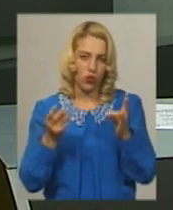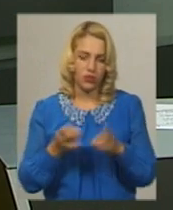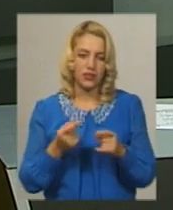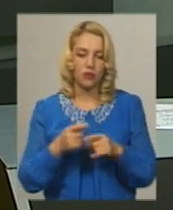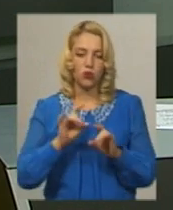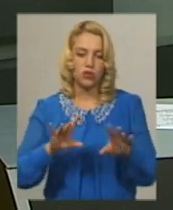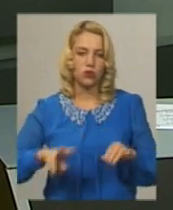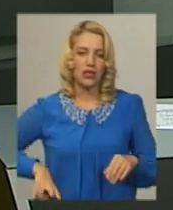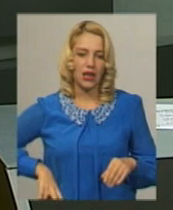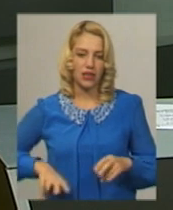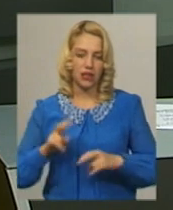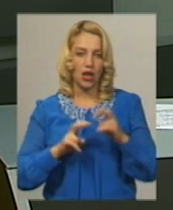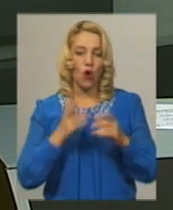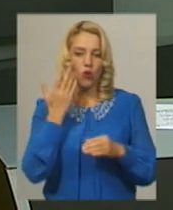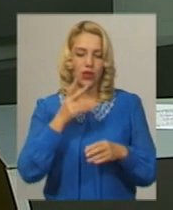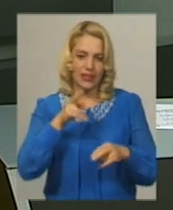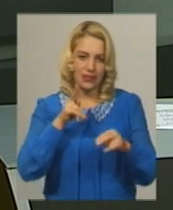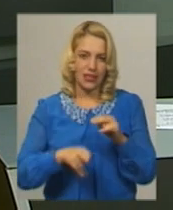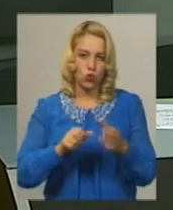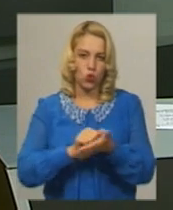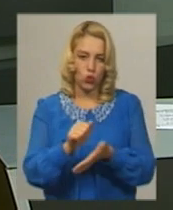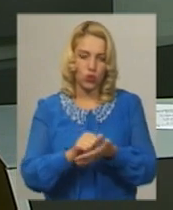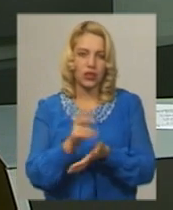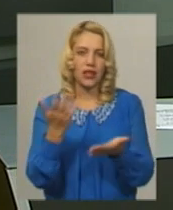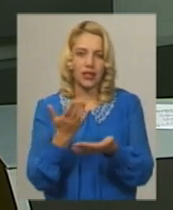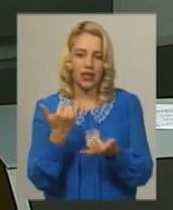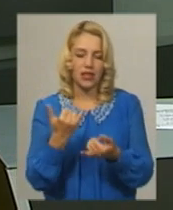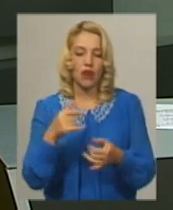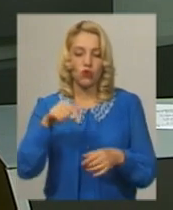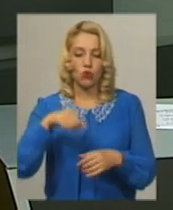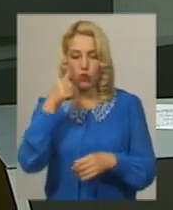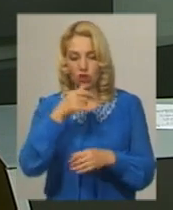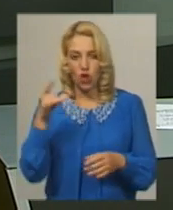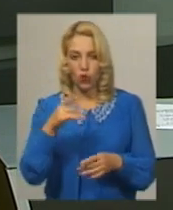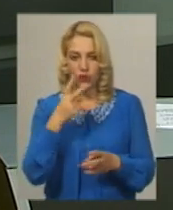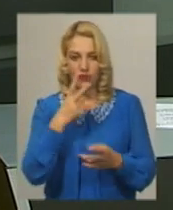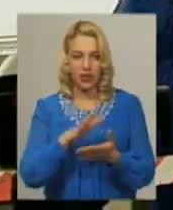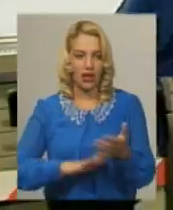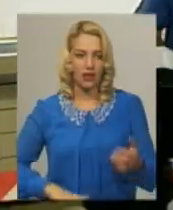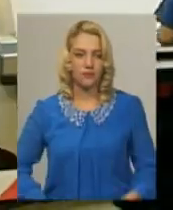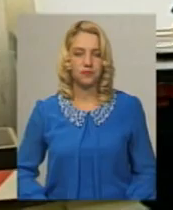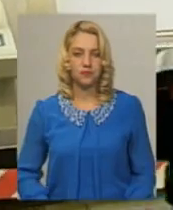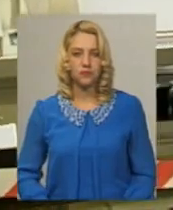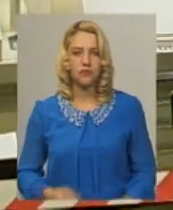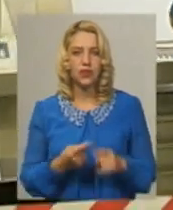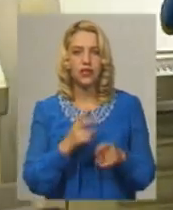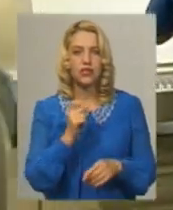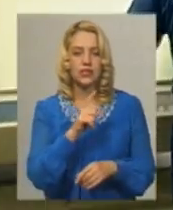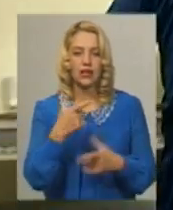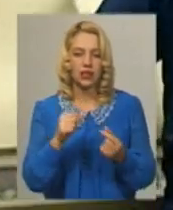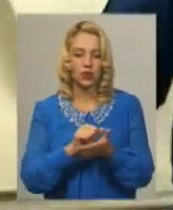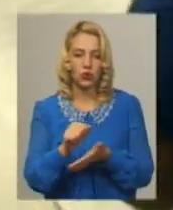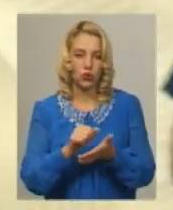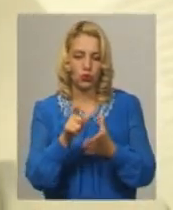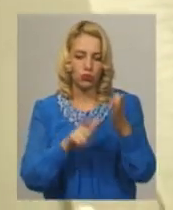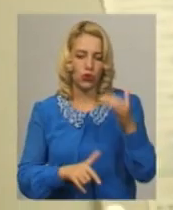Коли планують завершити друк усіх бюлетенів та який їх цьогорічний розмір, дивіться далі. Ось цех, на якому друкують бюлетені